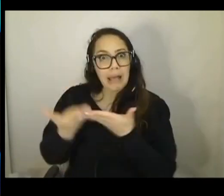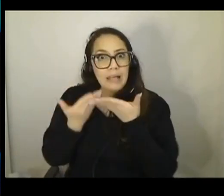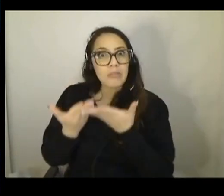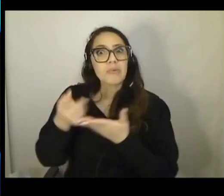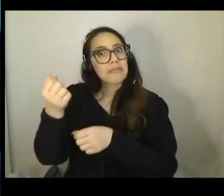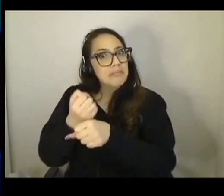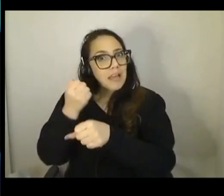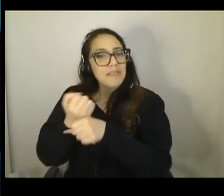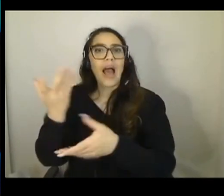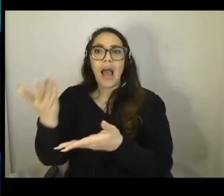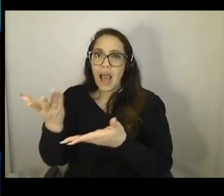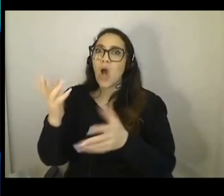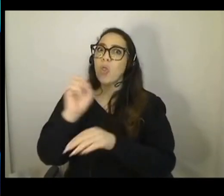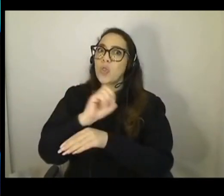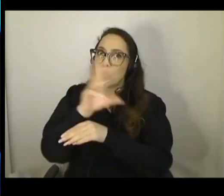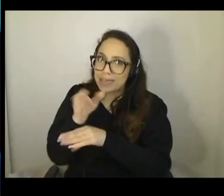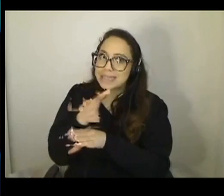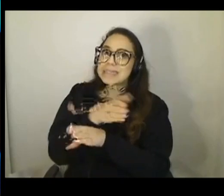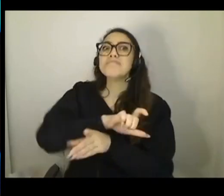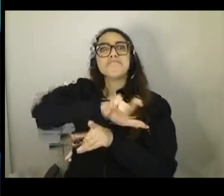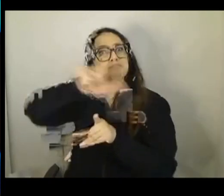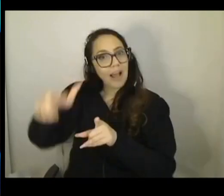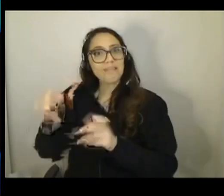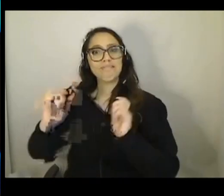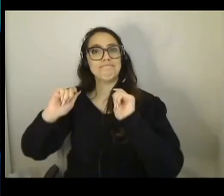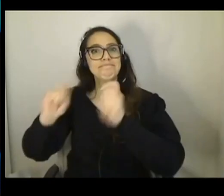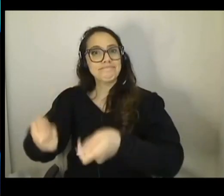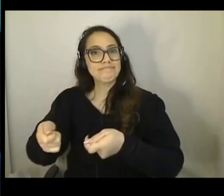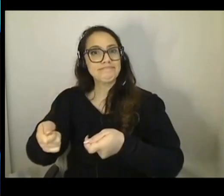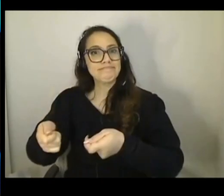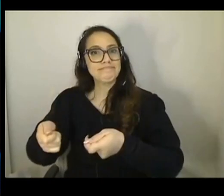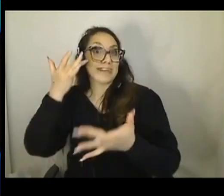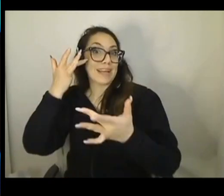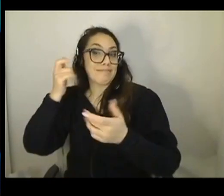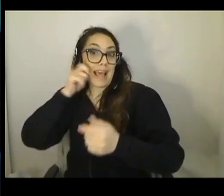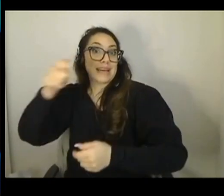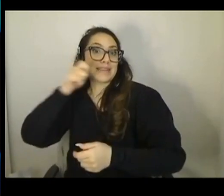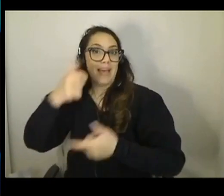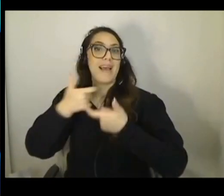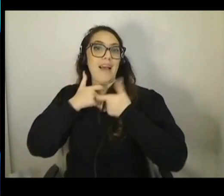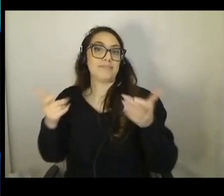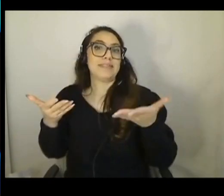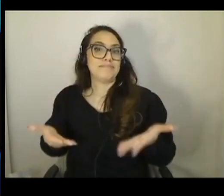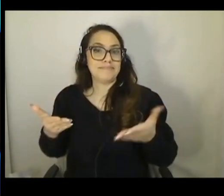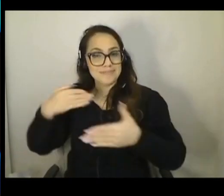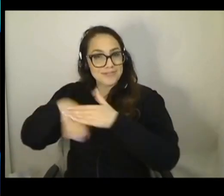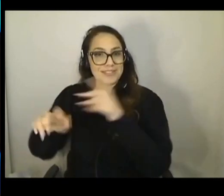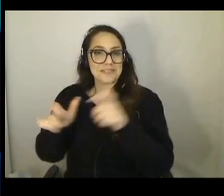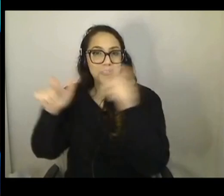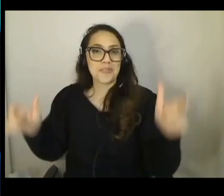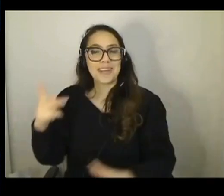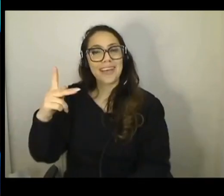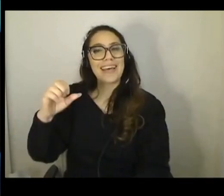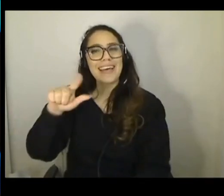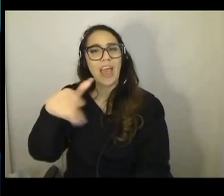le tourisme avant de devenir l'experte accessibilité de Keolis. Est-ce que vous